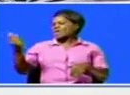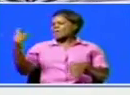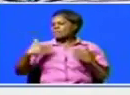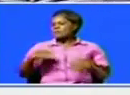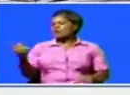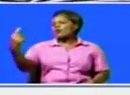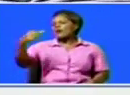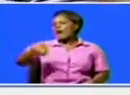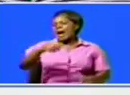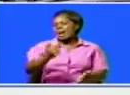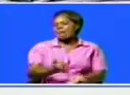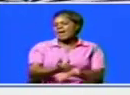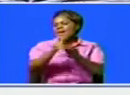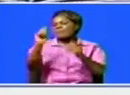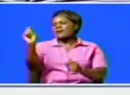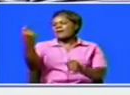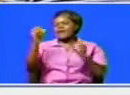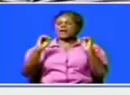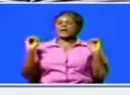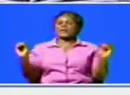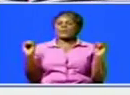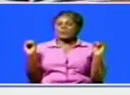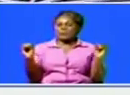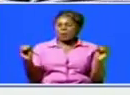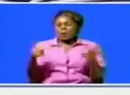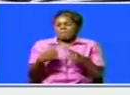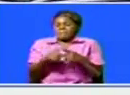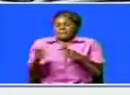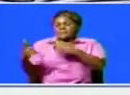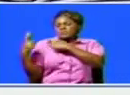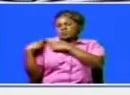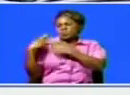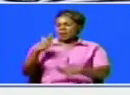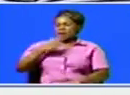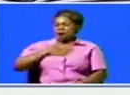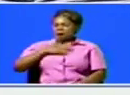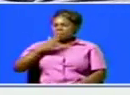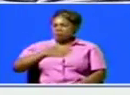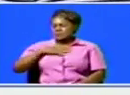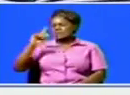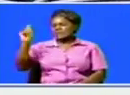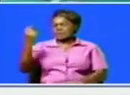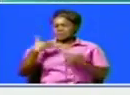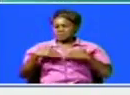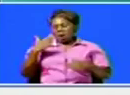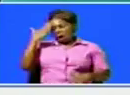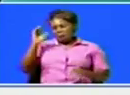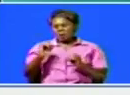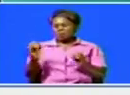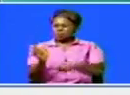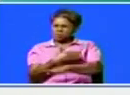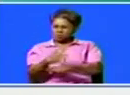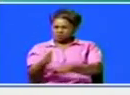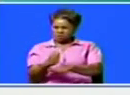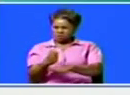wengine mahali watakuja kusaidia Kenya yetu. Lakini jukumu ni letu sisi kama Wakenya. Yes. Na sijui kama kanda hiyo ambayo